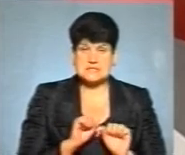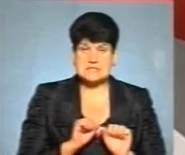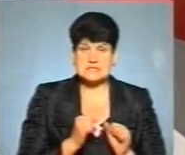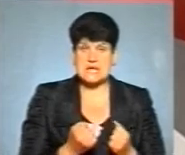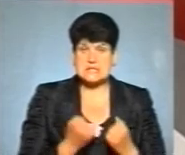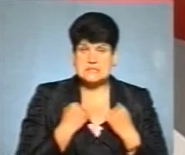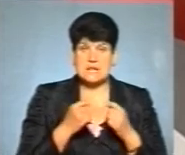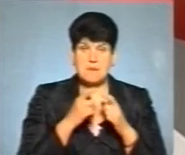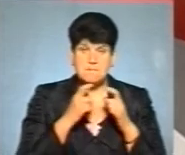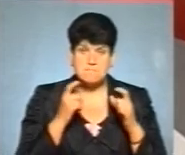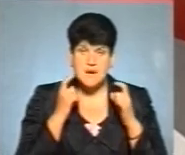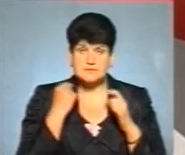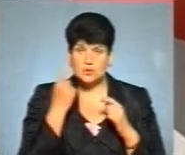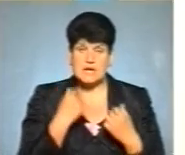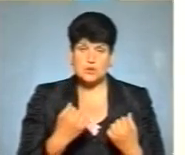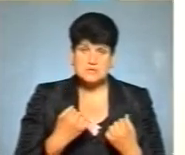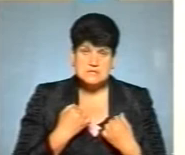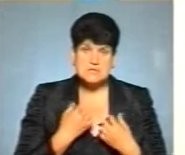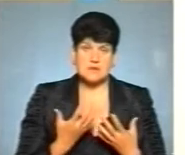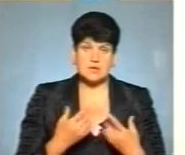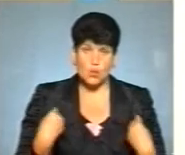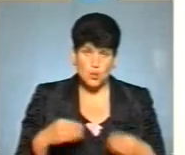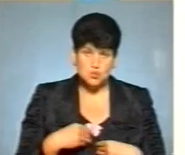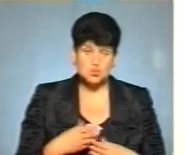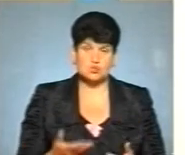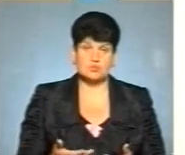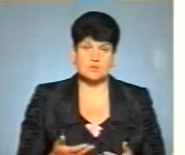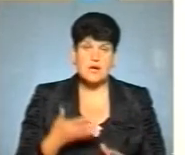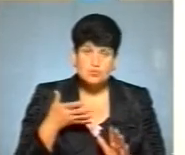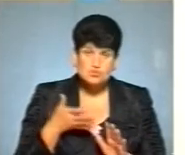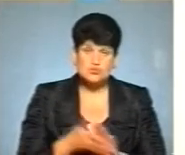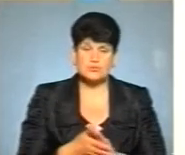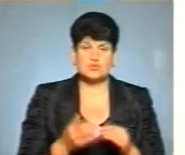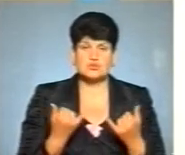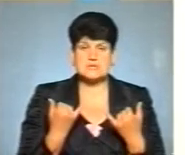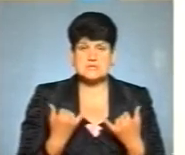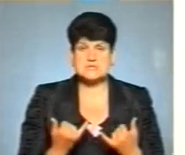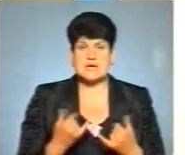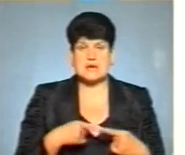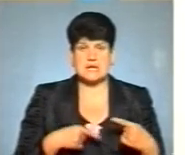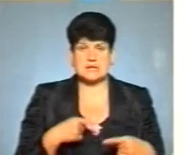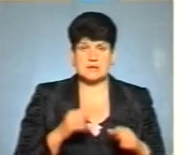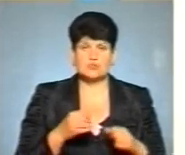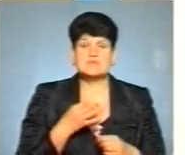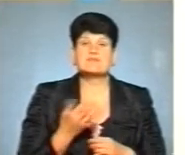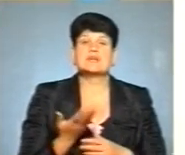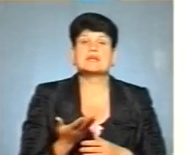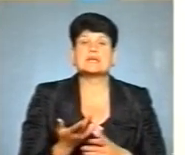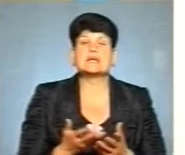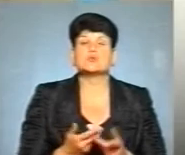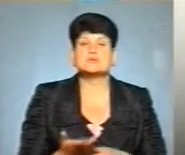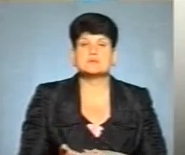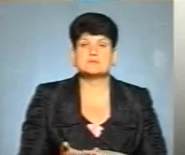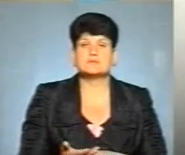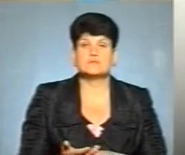масками, засобами індивідуального захисту, і відповідно костюми. Розумію, що зараз можу там, ну, критики сказати, в якій достатній кількості.